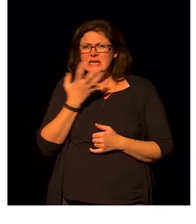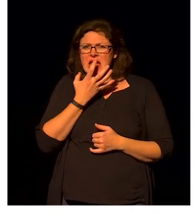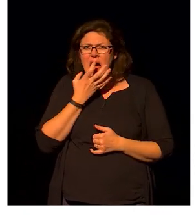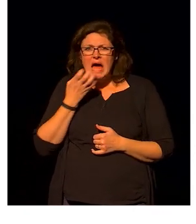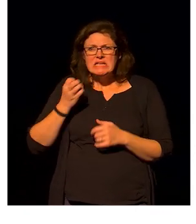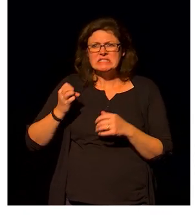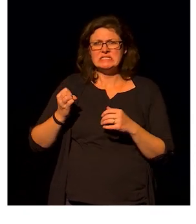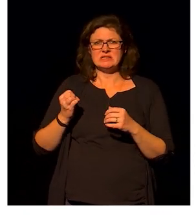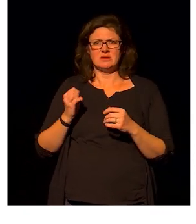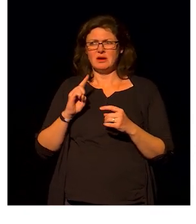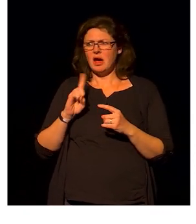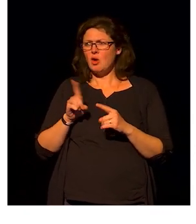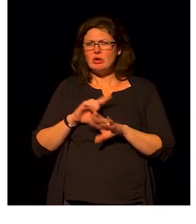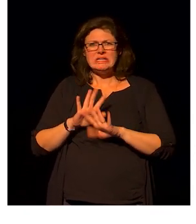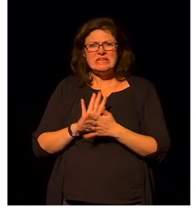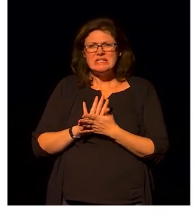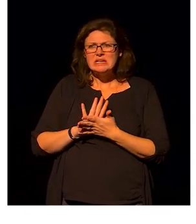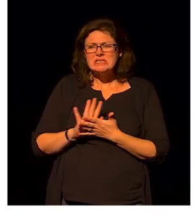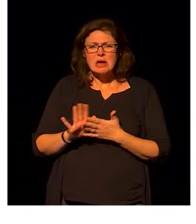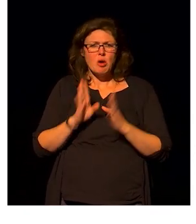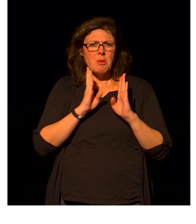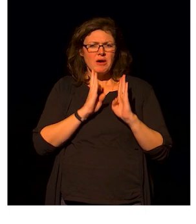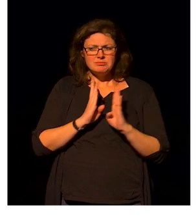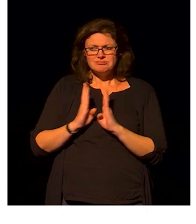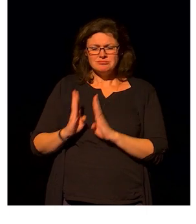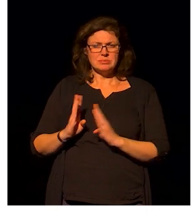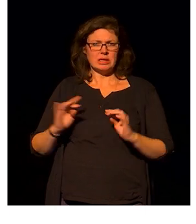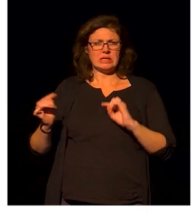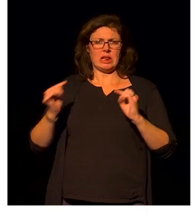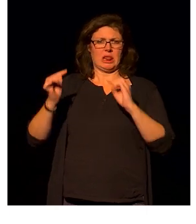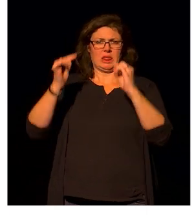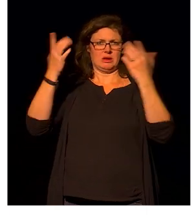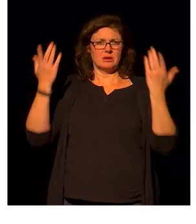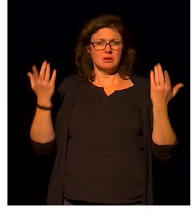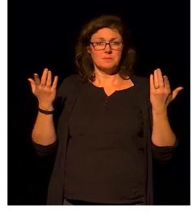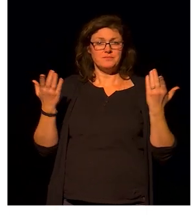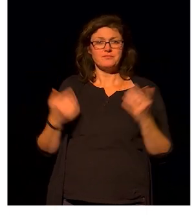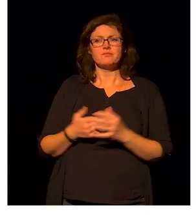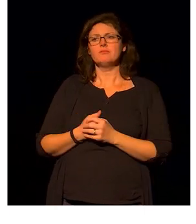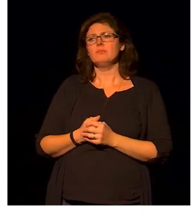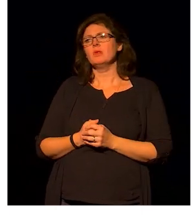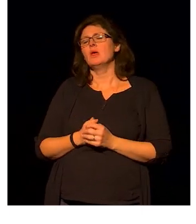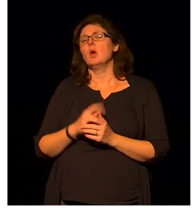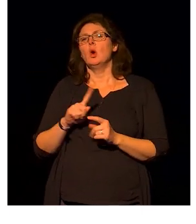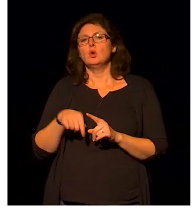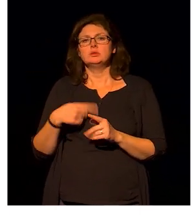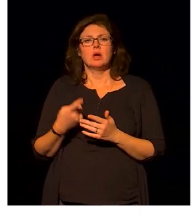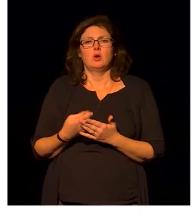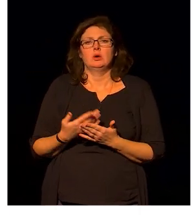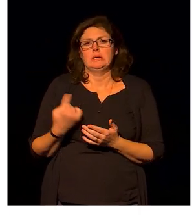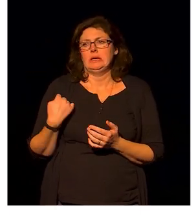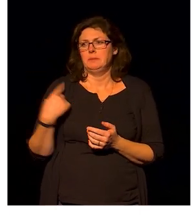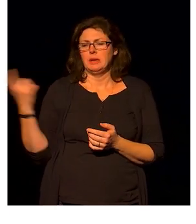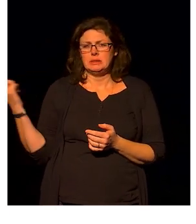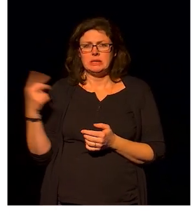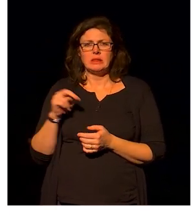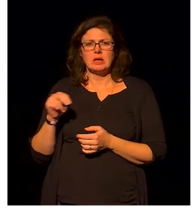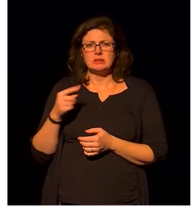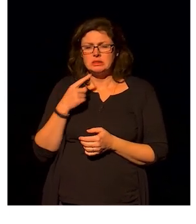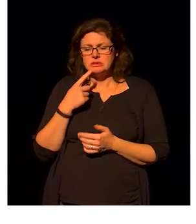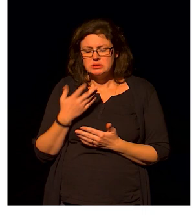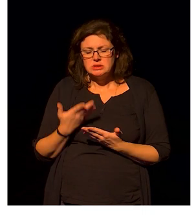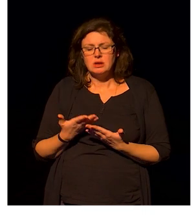und unsauberen Debatten. Wobei ich umgekehrt sagen muss, aber das wäre jetzt eine Rückfrage an Nathan. Ich habe kürzlich Gelegenheit